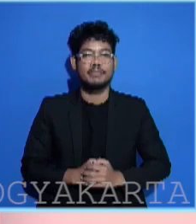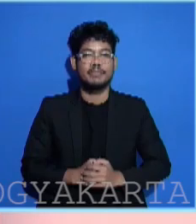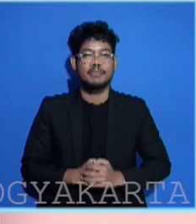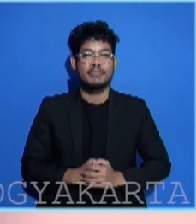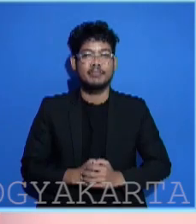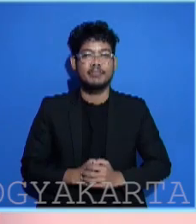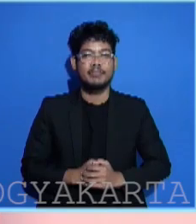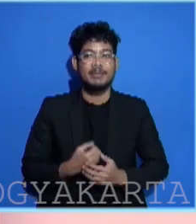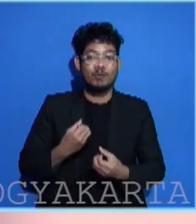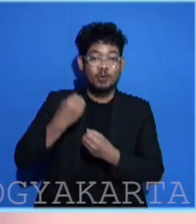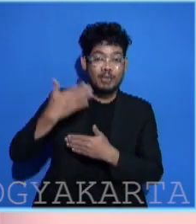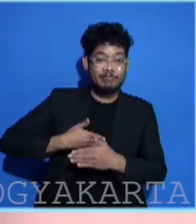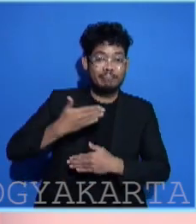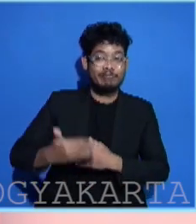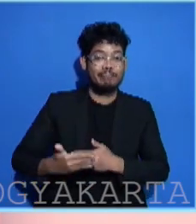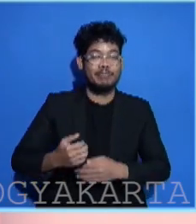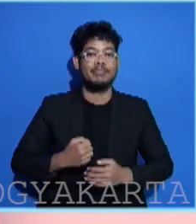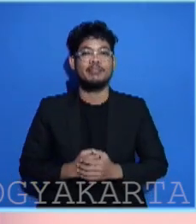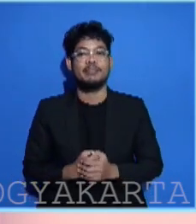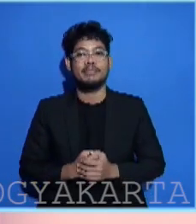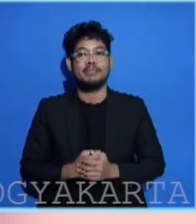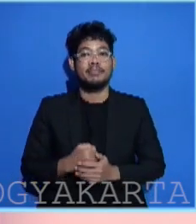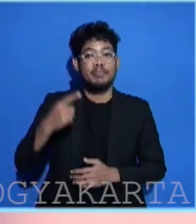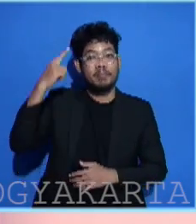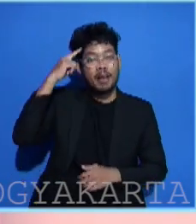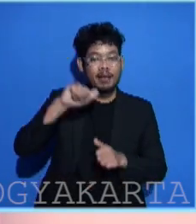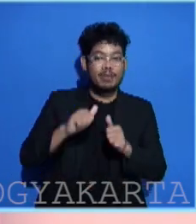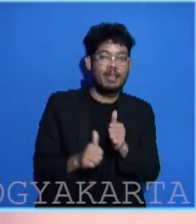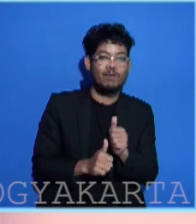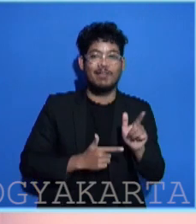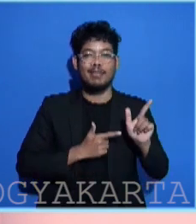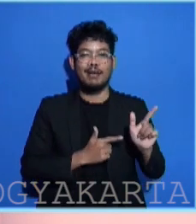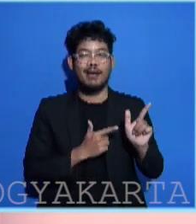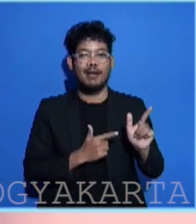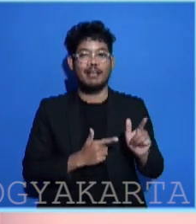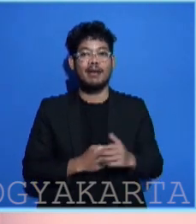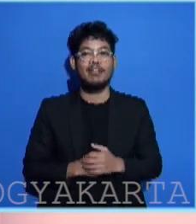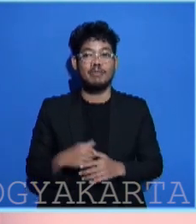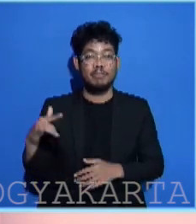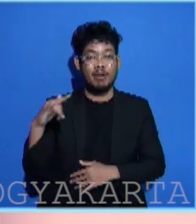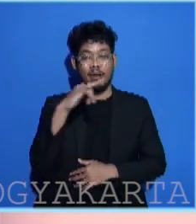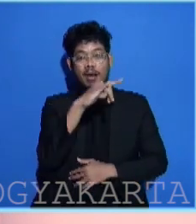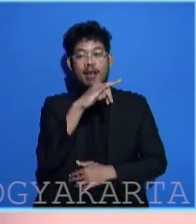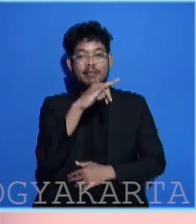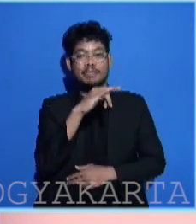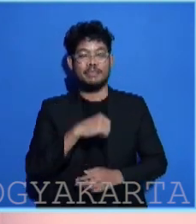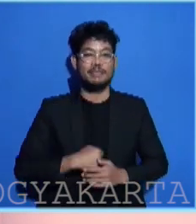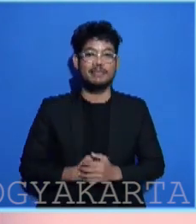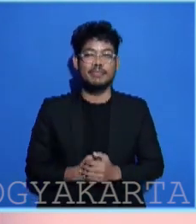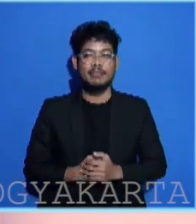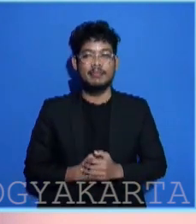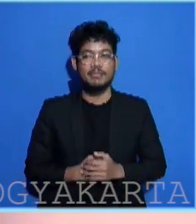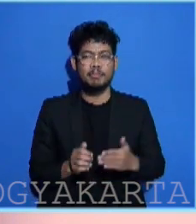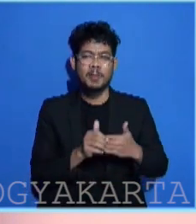Kita beralih ke informasi selanjutnya, Saudara. Kepala Staf TNI Angkatan Udara Marsikal TNI Fajar Prasetyo memimpin